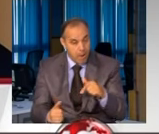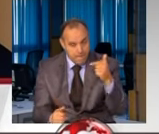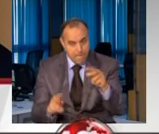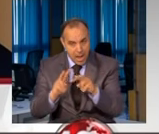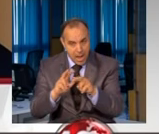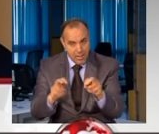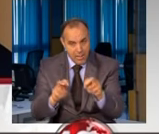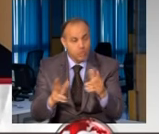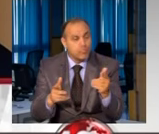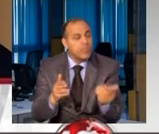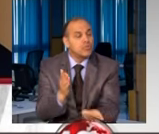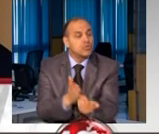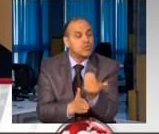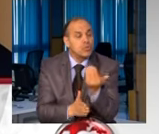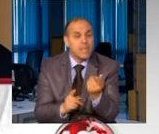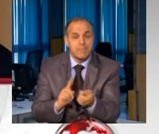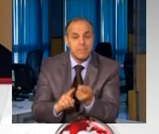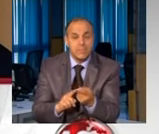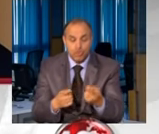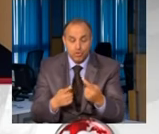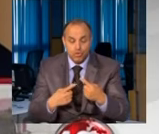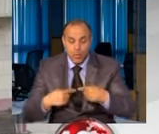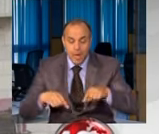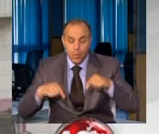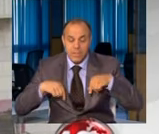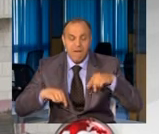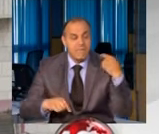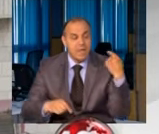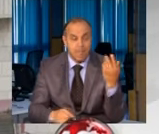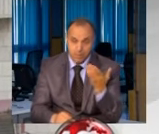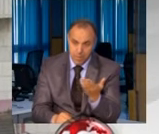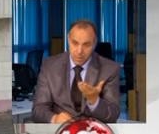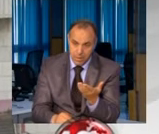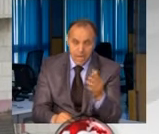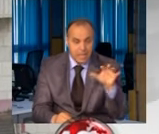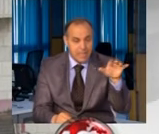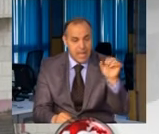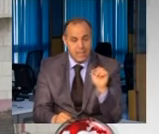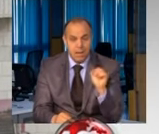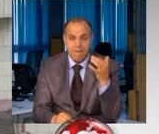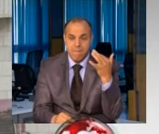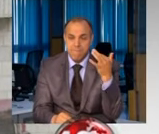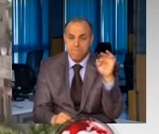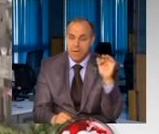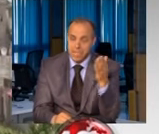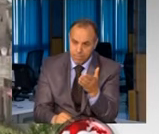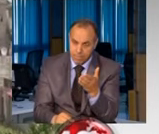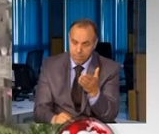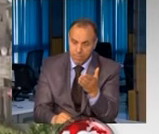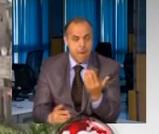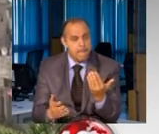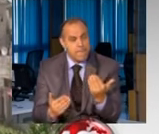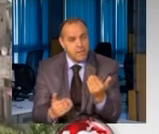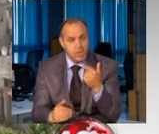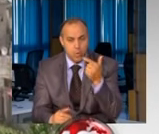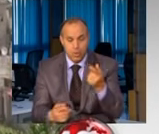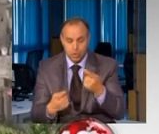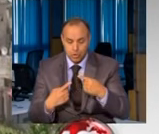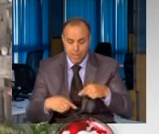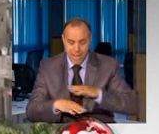يبحثا آخر المستجدات الخاصة بالاجتماع الوزاري الدولي الذي دعت إليه فرنسا، والذي من المنتظر أن